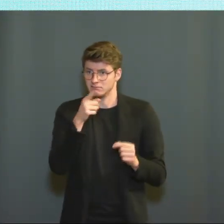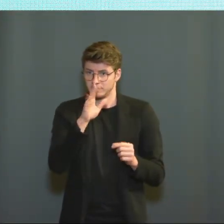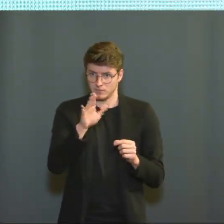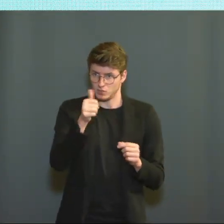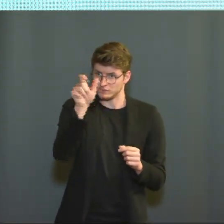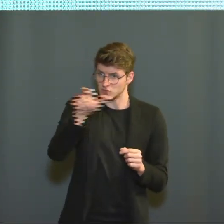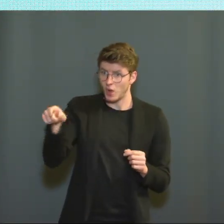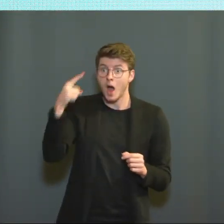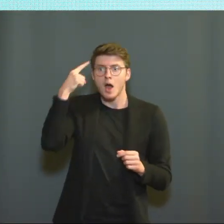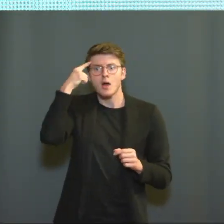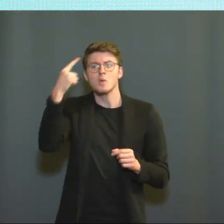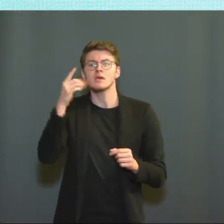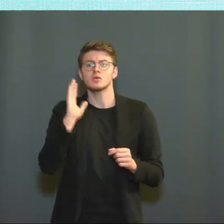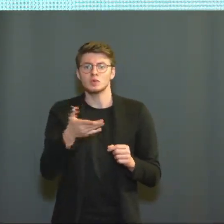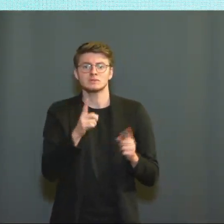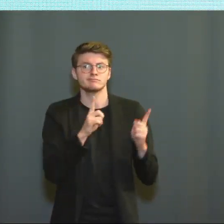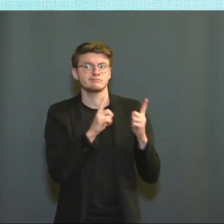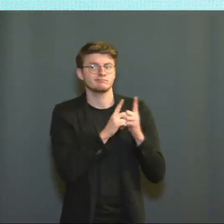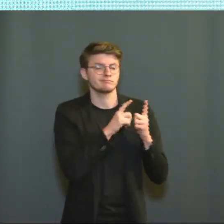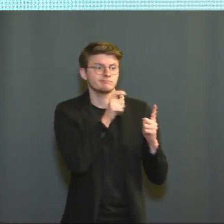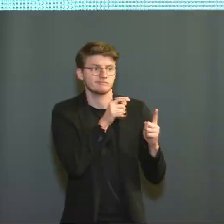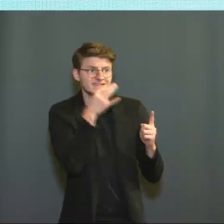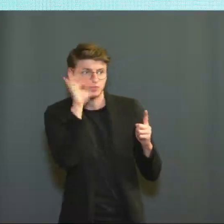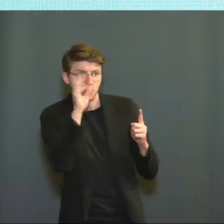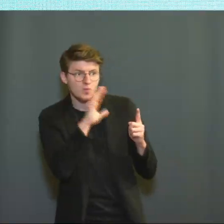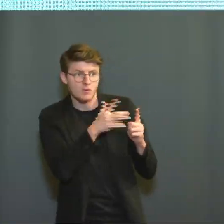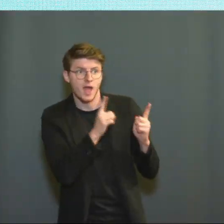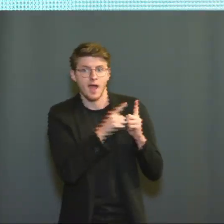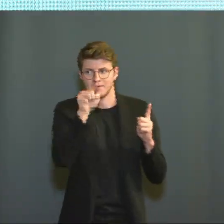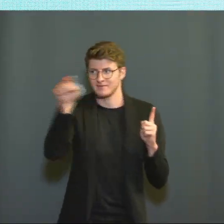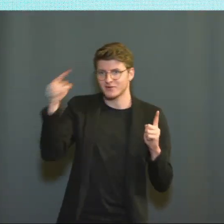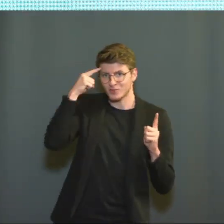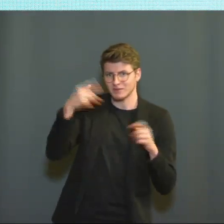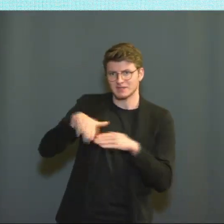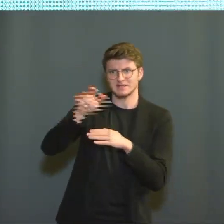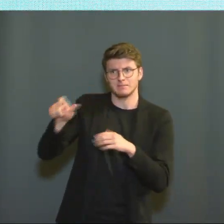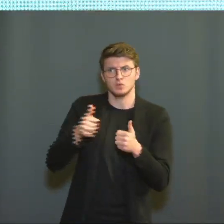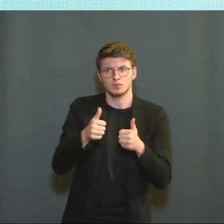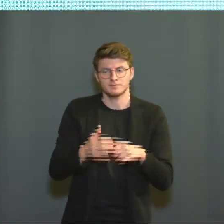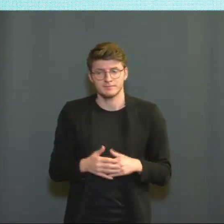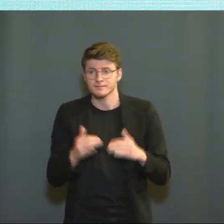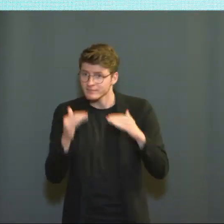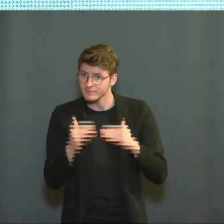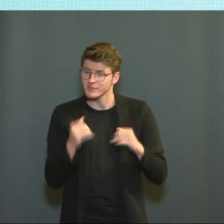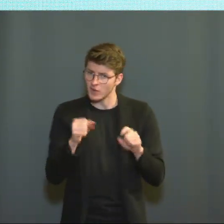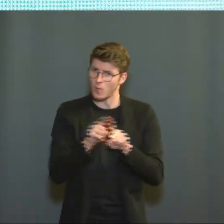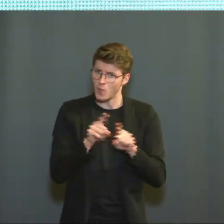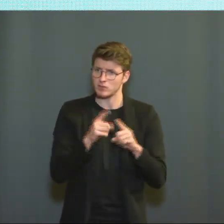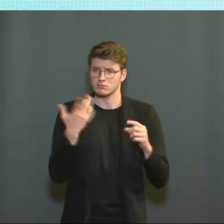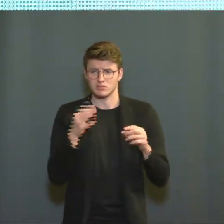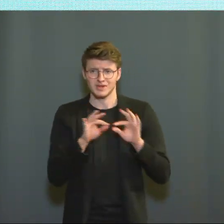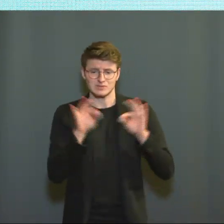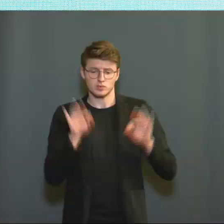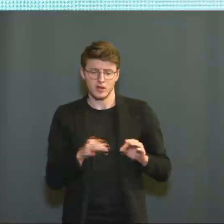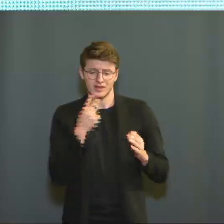worden van een mogelijk risicovol contact. En daarna kan u het resultaat verwijderen. Zij weten niet